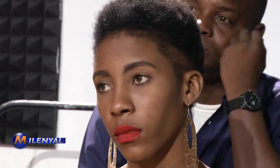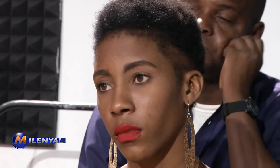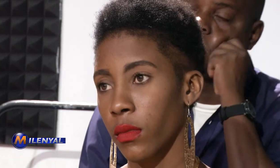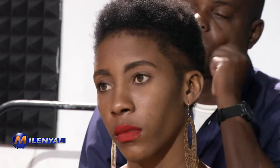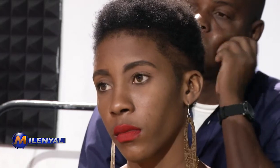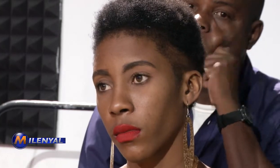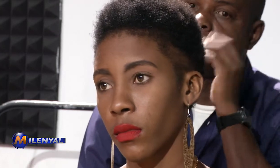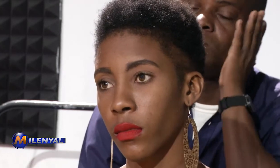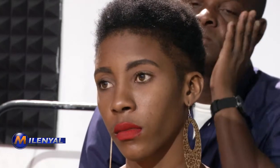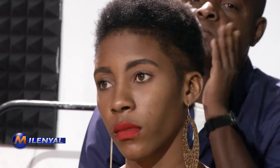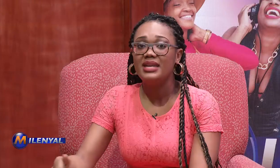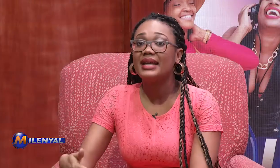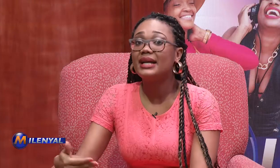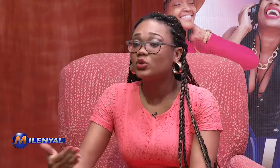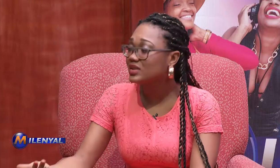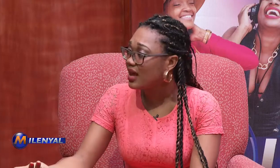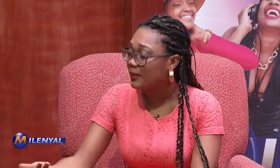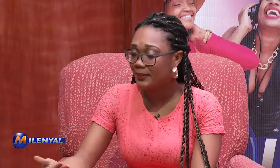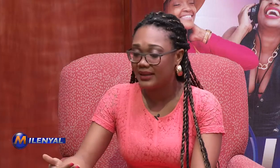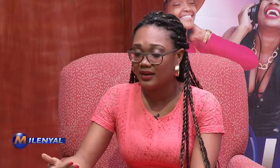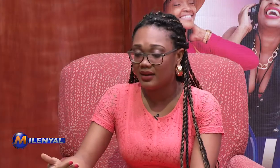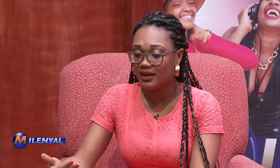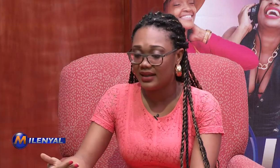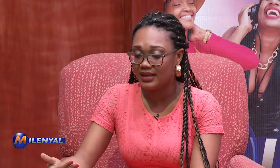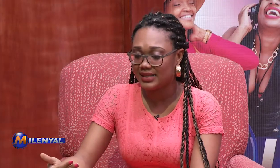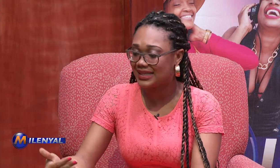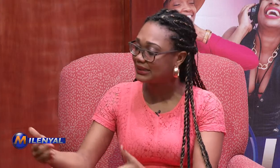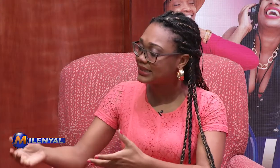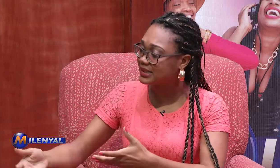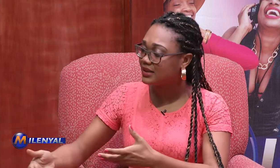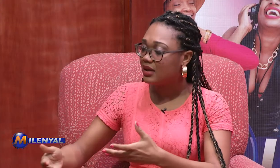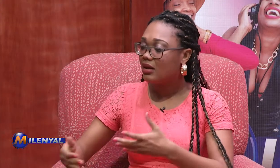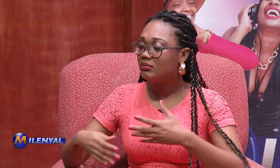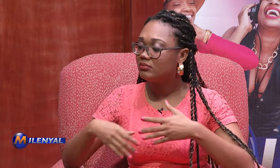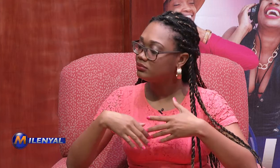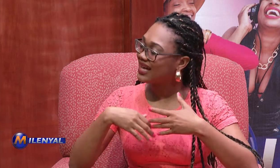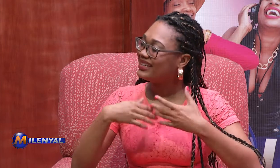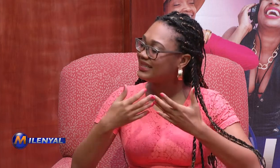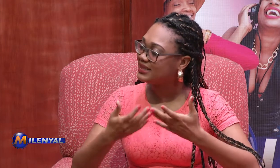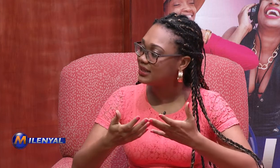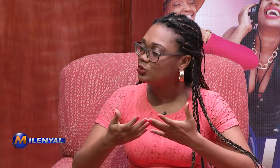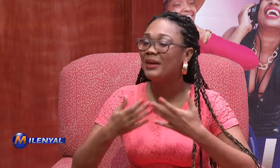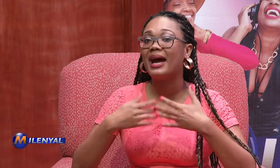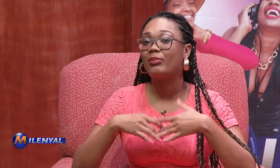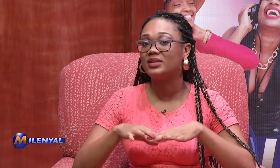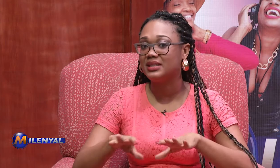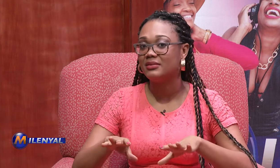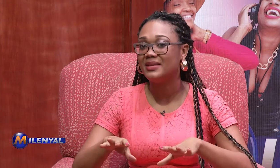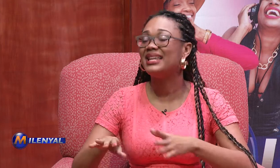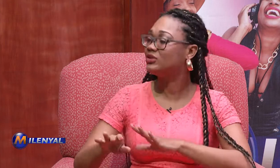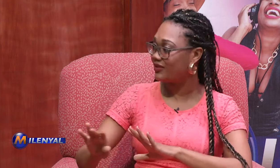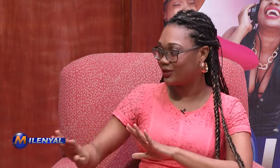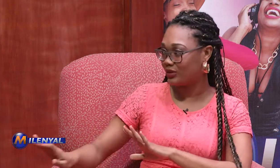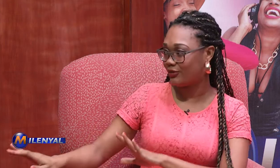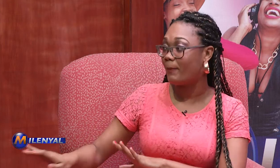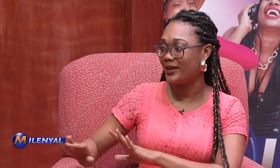qu'on compte ça bon il y a tout ça mais c'est triste en Haïti nous aimer applaudir mais